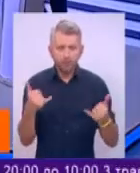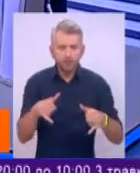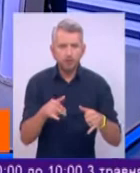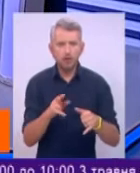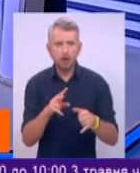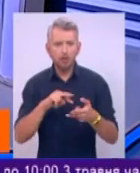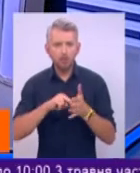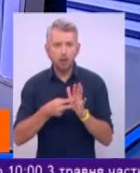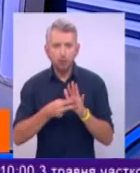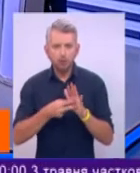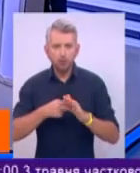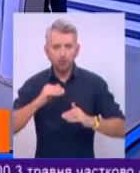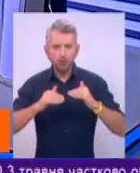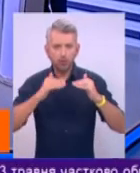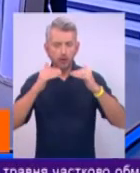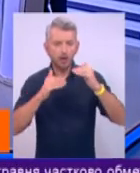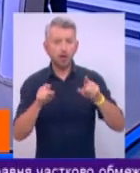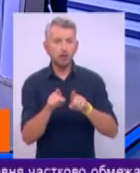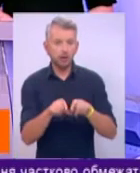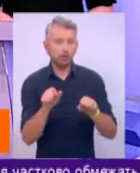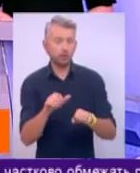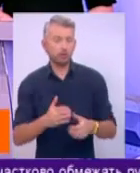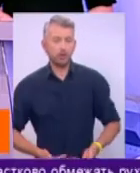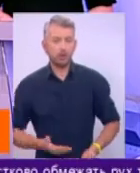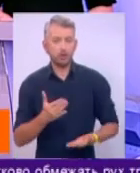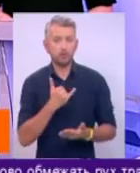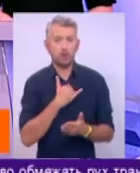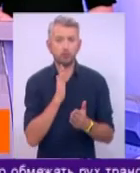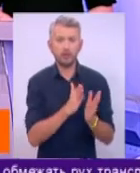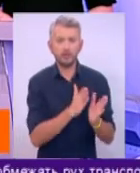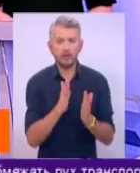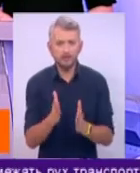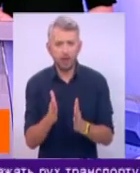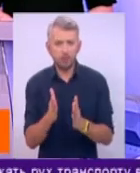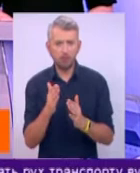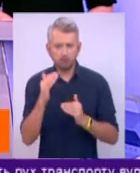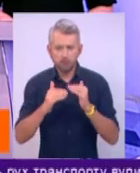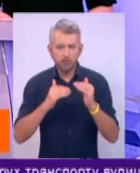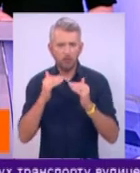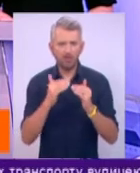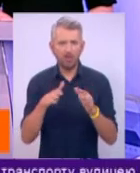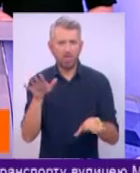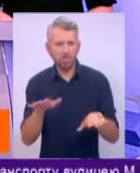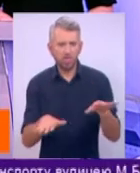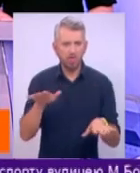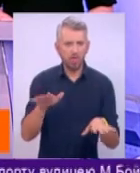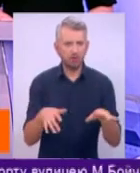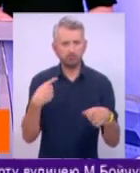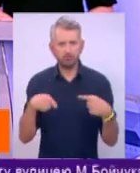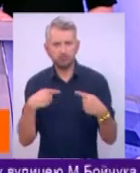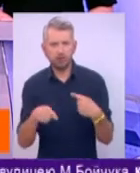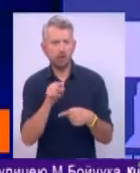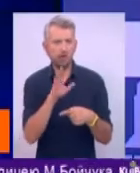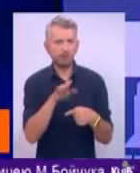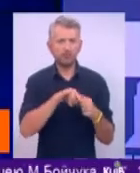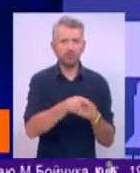ці поверхи, так ми потім там зможемо жити. Якщо в нас будуть системи переходів незбалансованих, якщо в нас буде там проваля, а там